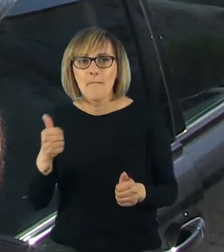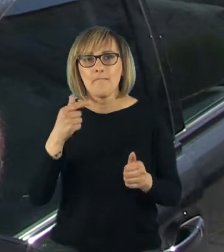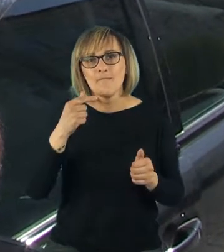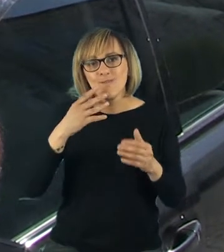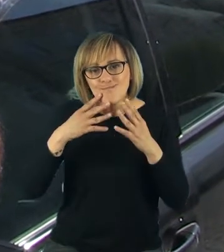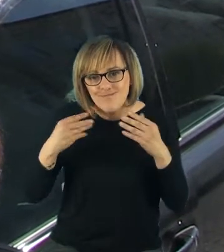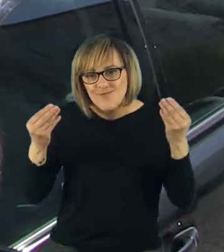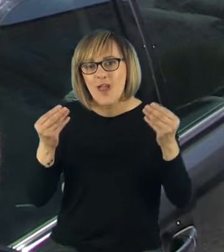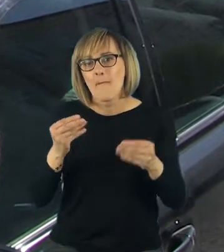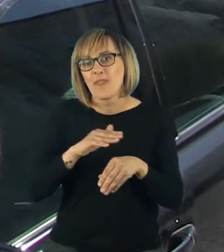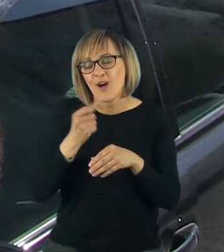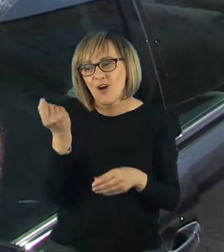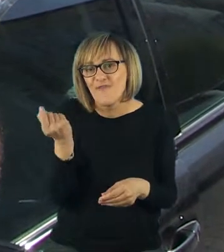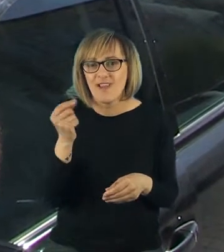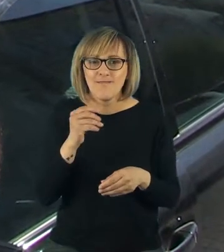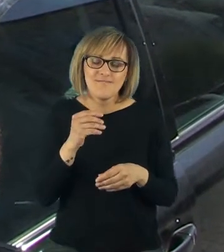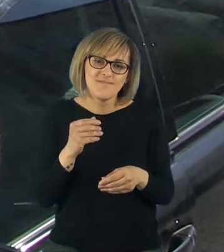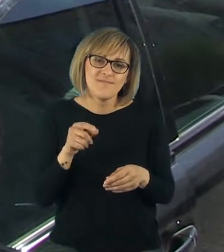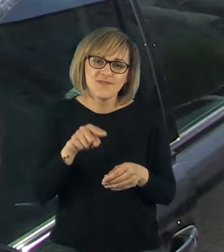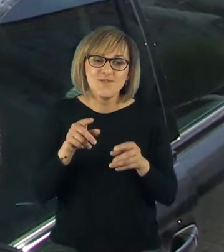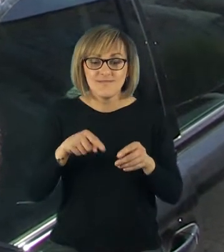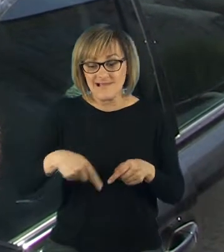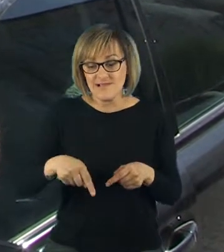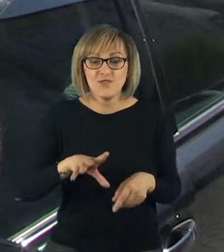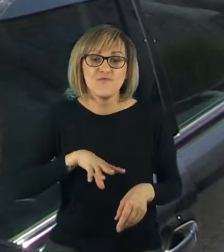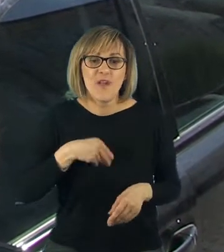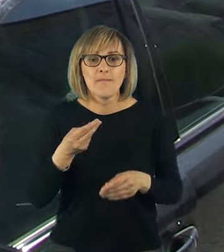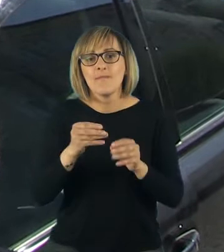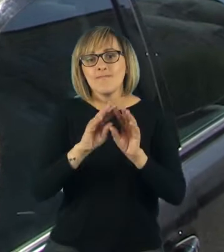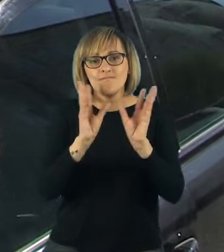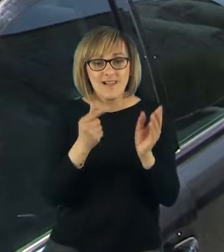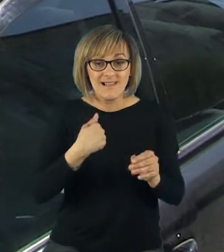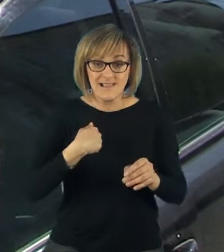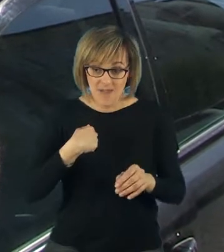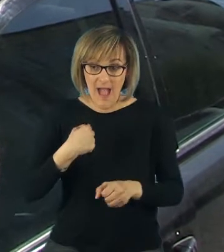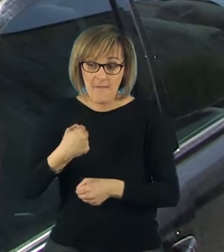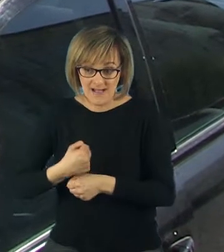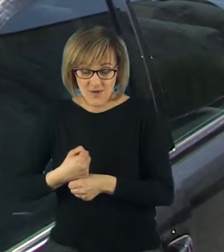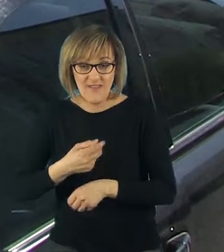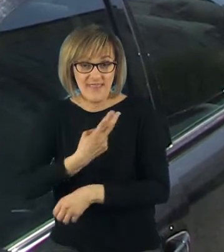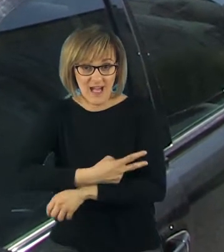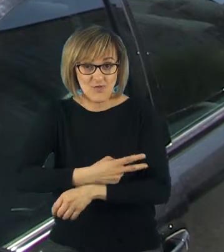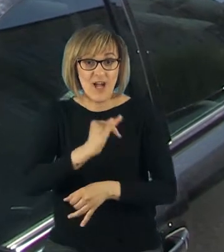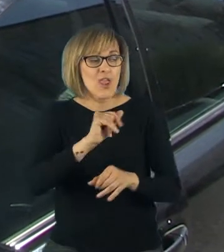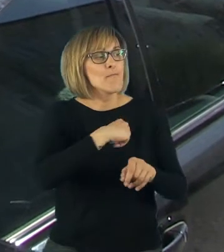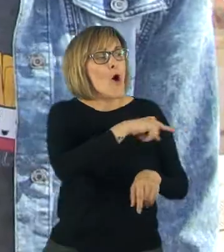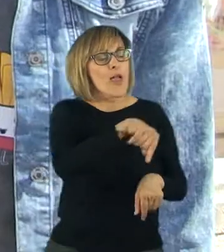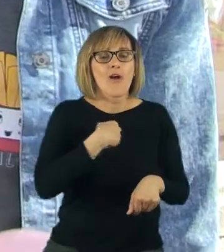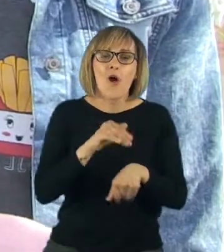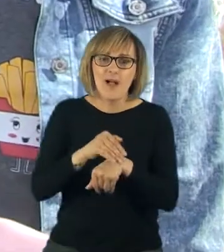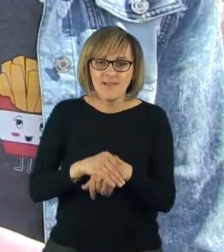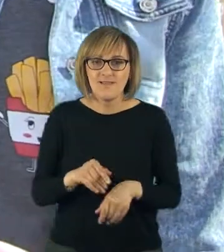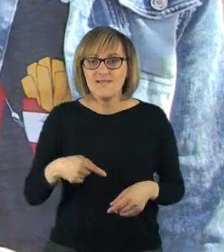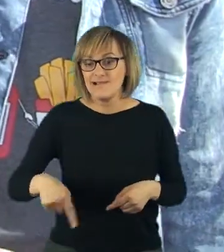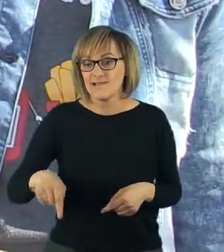chwil w czasie tych zbliżających się świąt życzę ja i moi koledzy właśnie tutaj z taksówki. Z